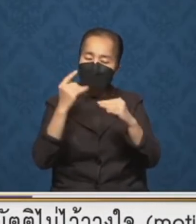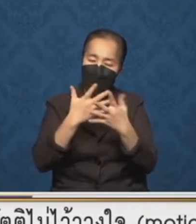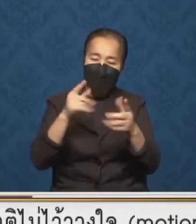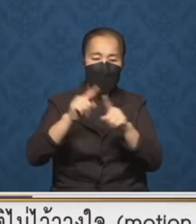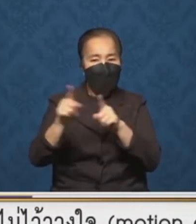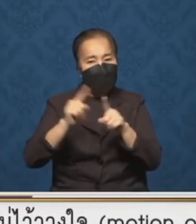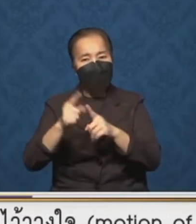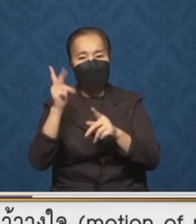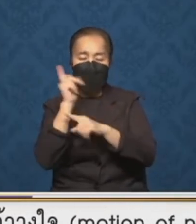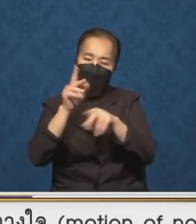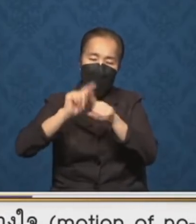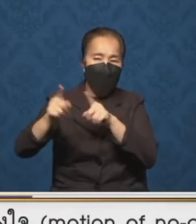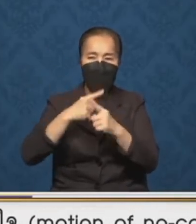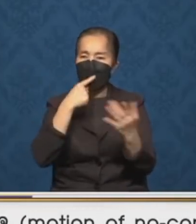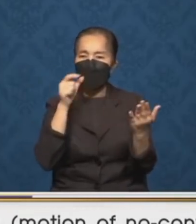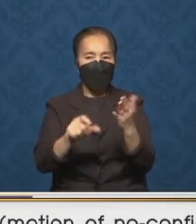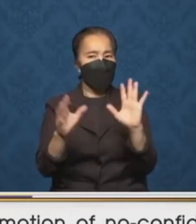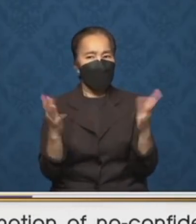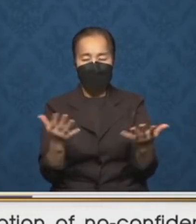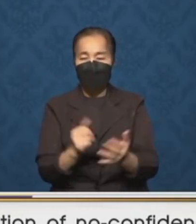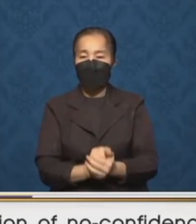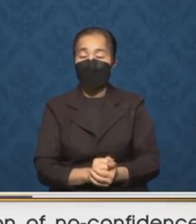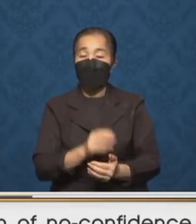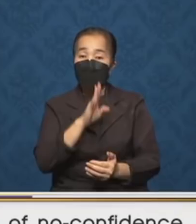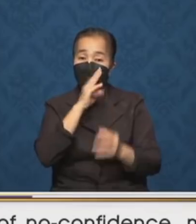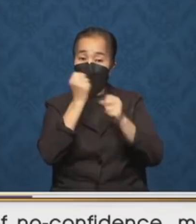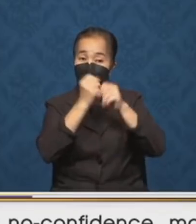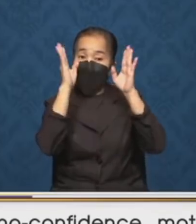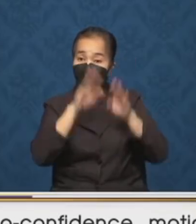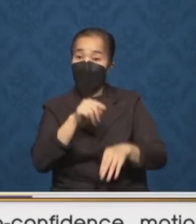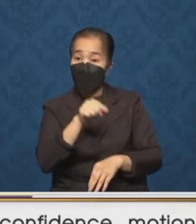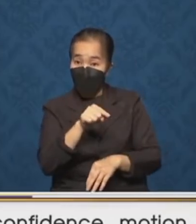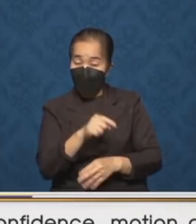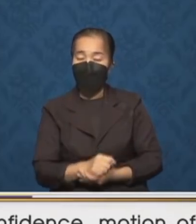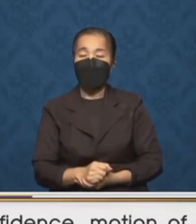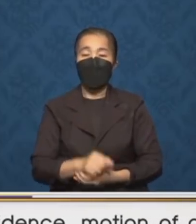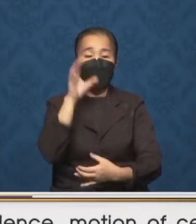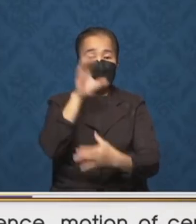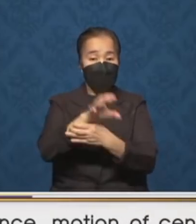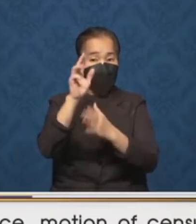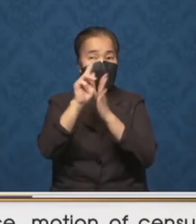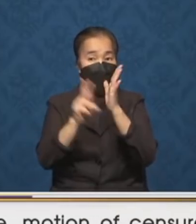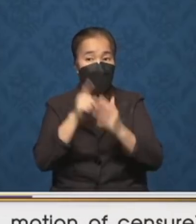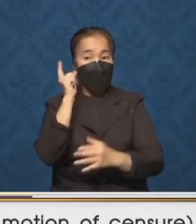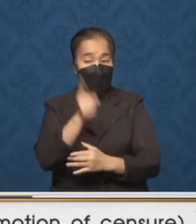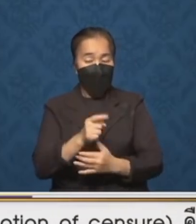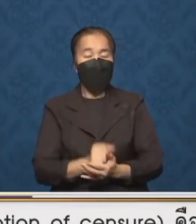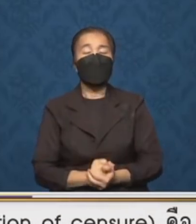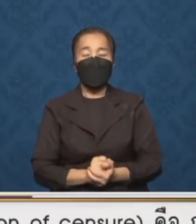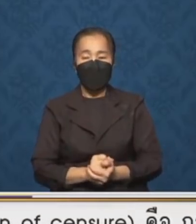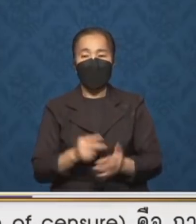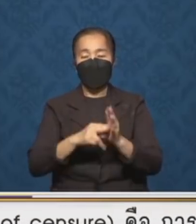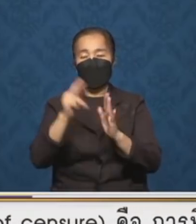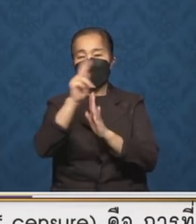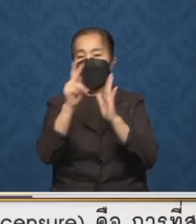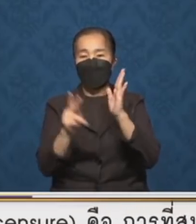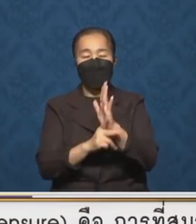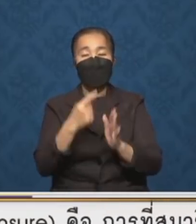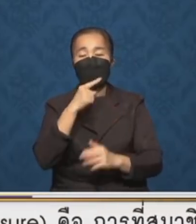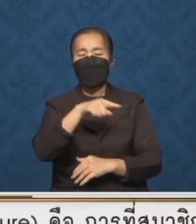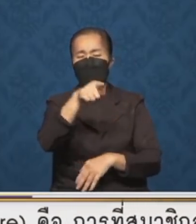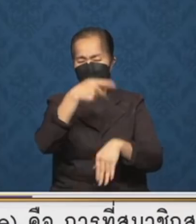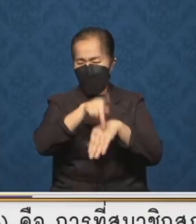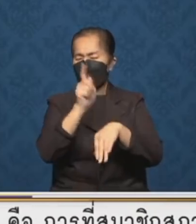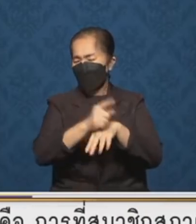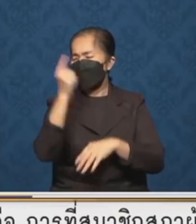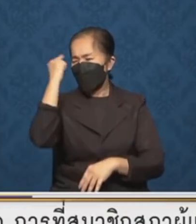ดนี้ครับหรือถ้าจะทำแบบนี้แล้วบังคับใช้เป็นกฎหมายจริงๆครับท่านประธานหลักการกฎหมายพื้นฐานผมคิดว่าท่านประธานก็ทราบครับ